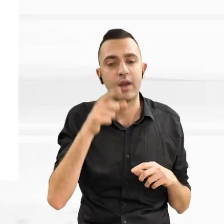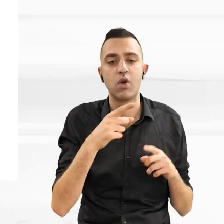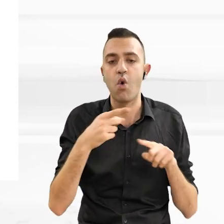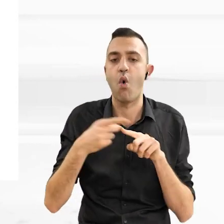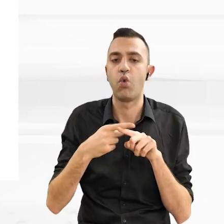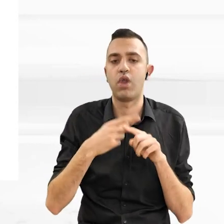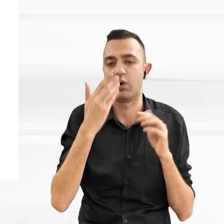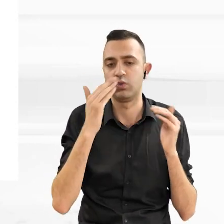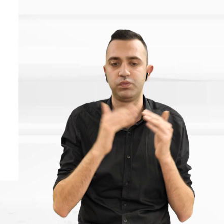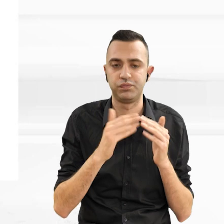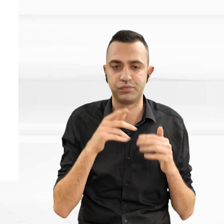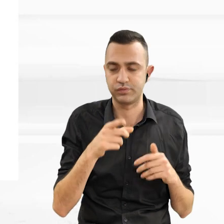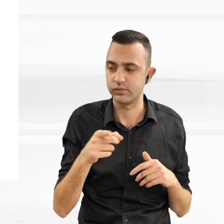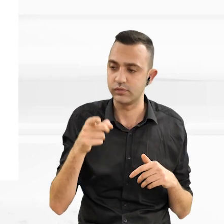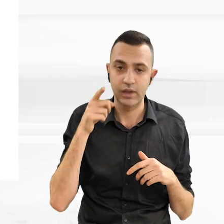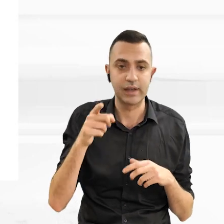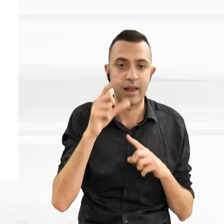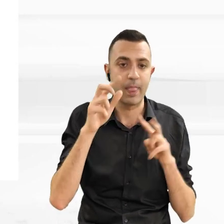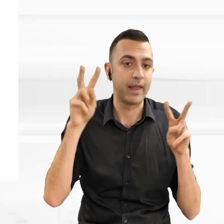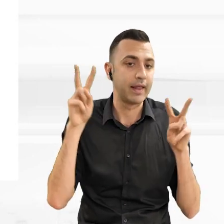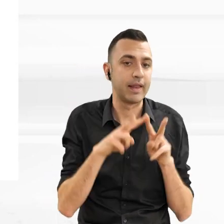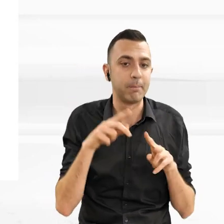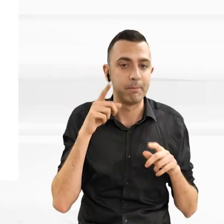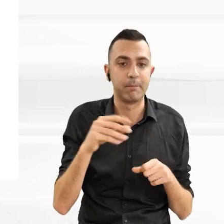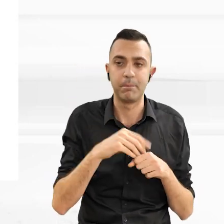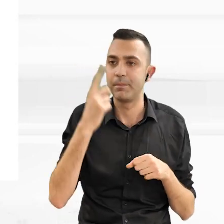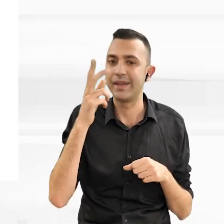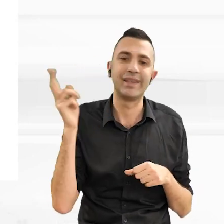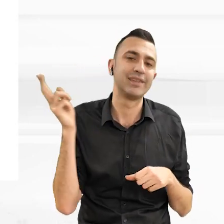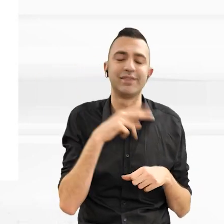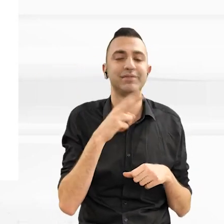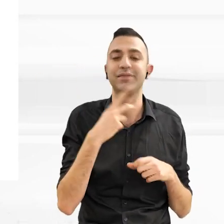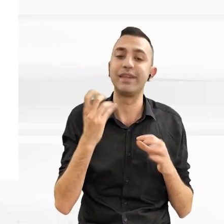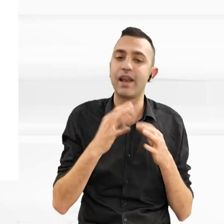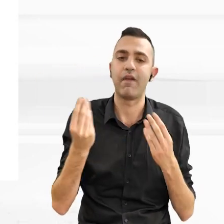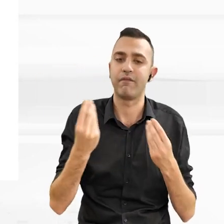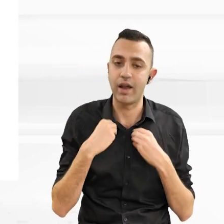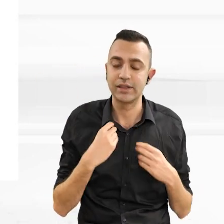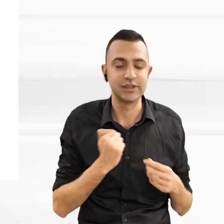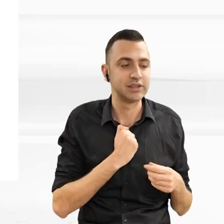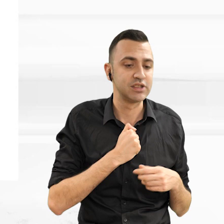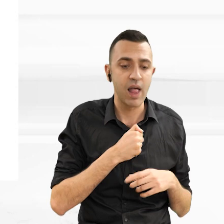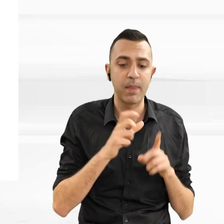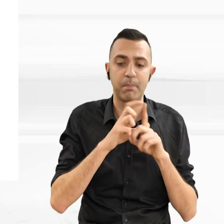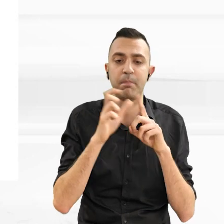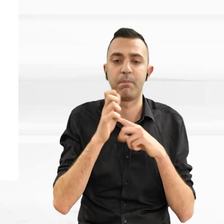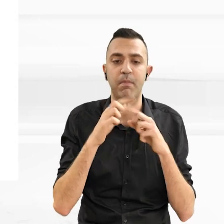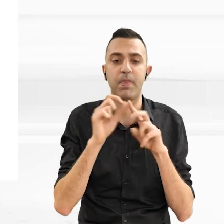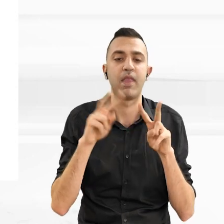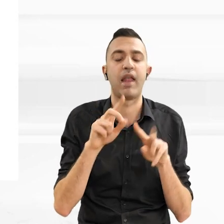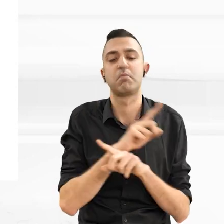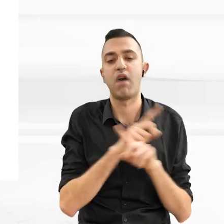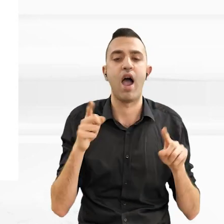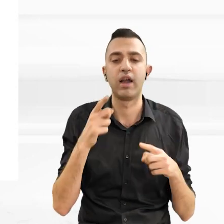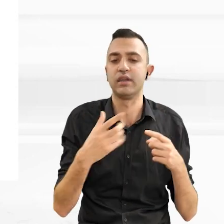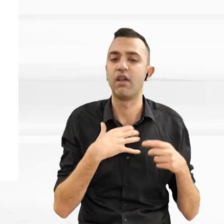ortak özelliğidir Siz yeni derdiniz bana bir gülümseme ne verirsin canımı verdim hayır diye itiraz